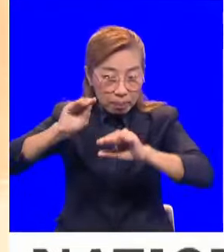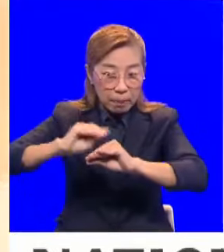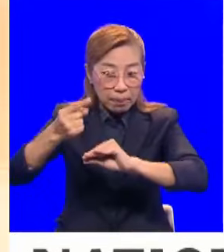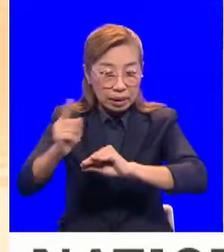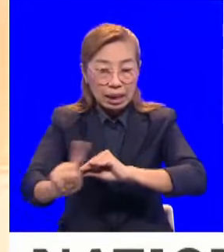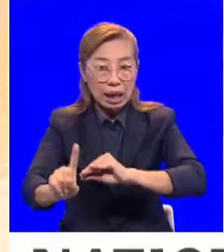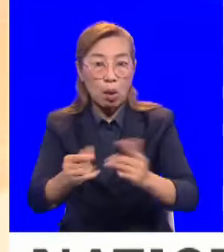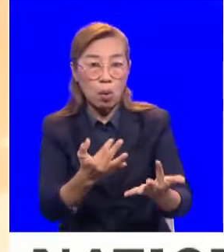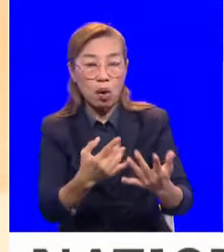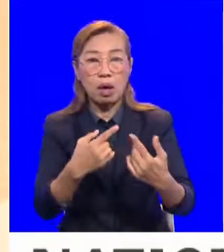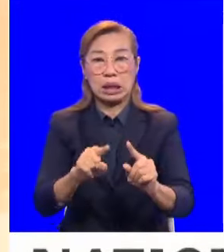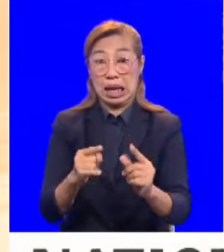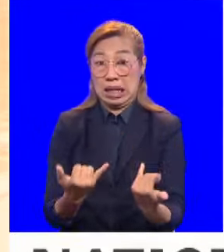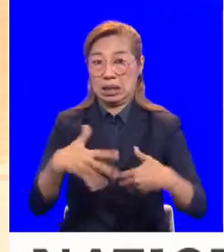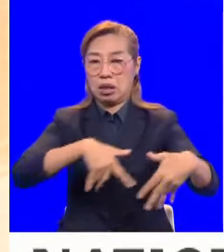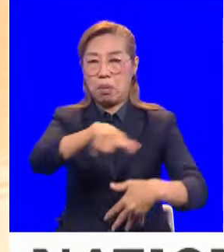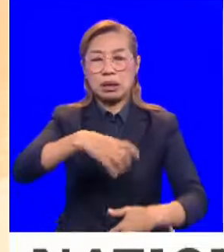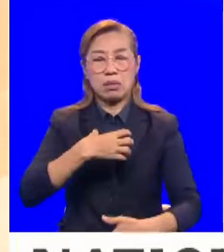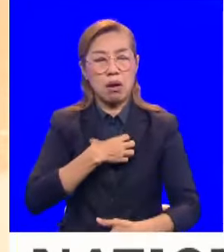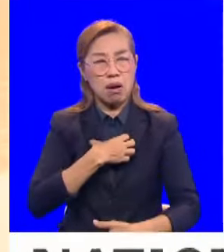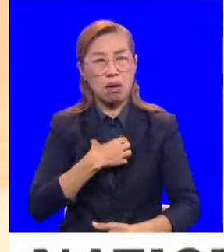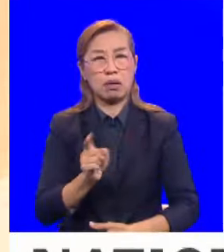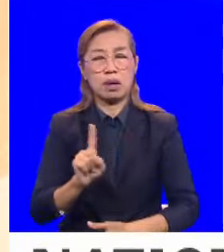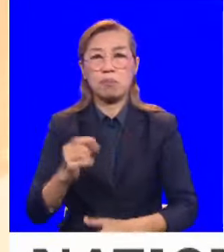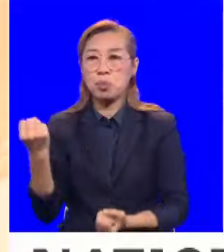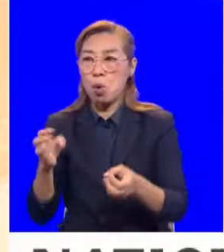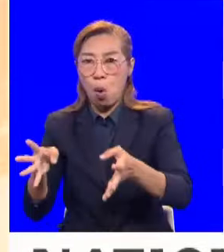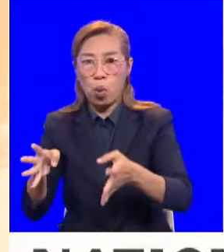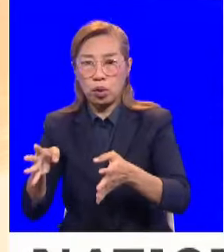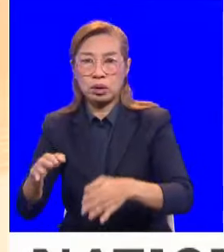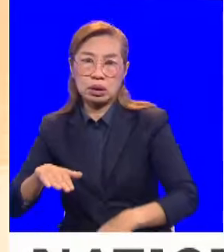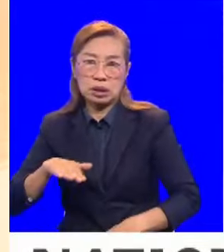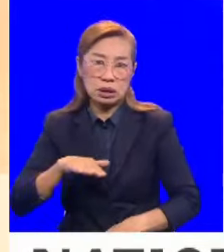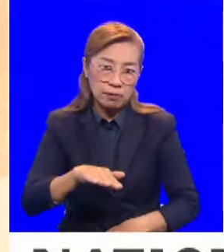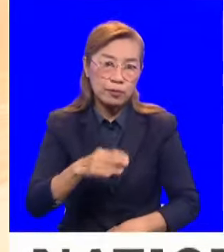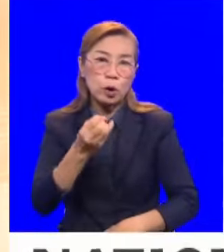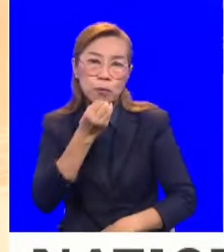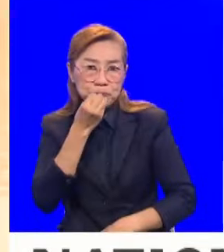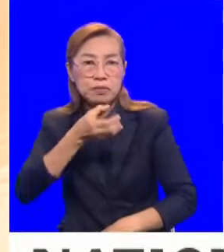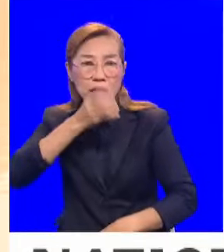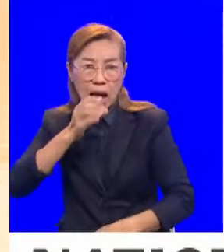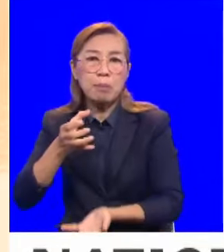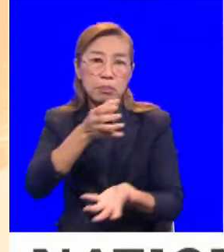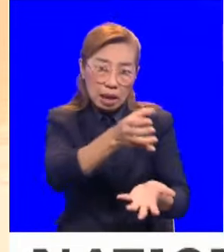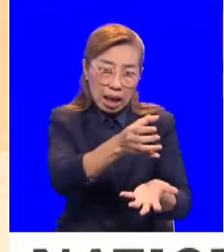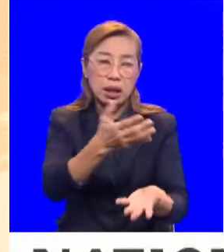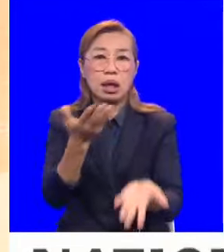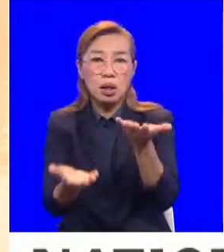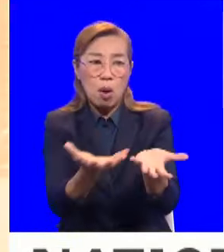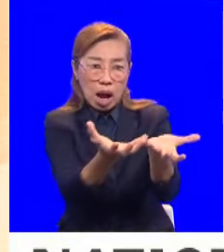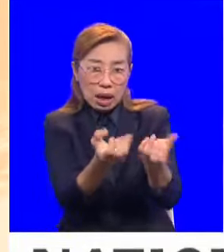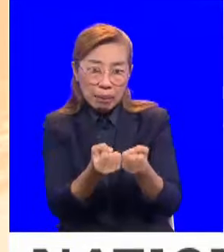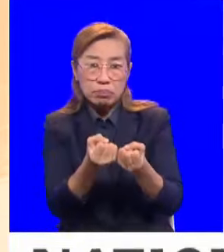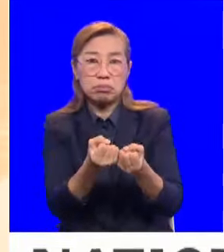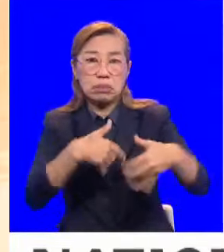าสิ่งที่เขาต้องการความช่วยเหลือเลยก็คืออยากให้มีรถใหญ่หรือมีเรือเข้ามาส่งอาหารเข้ามารับผู้คนที่อยู่ออกใน